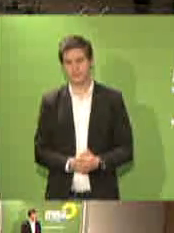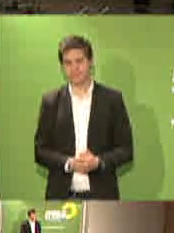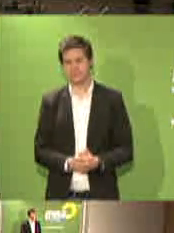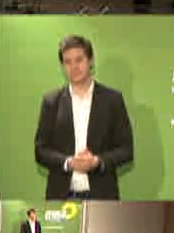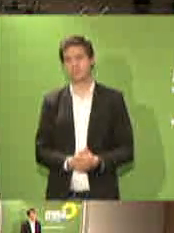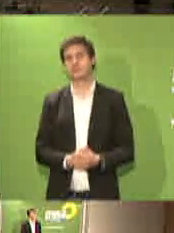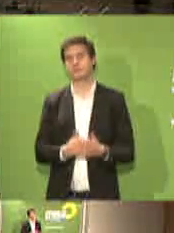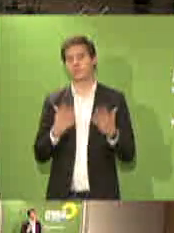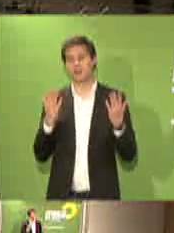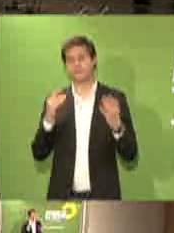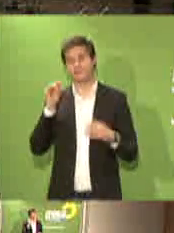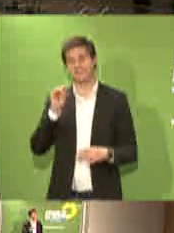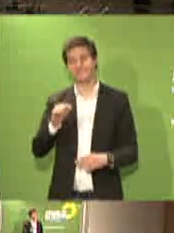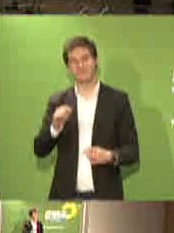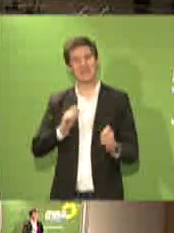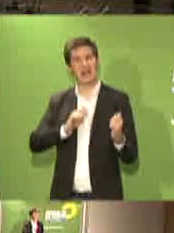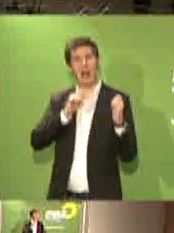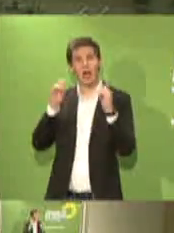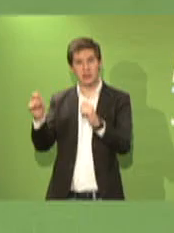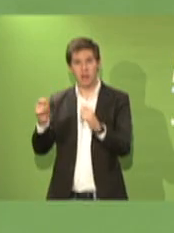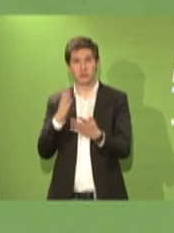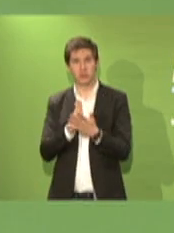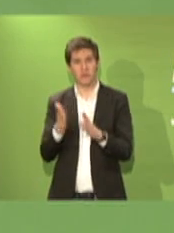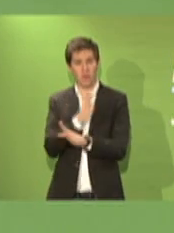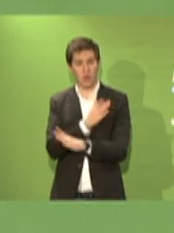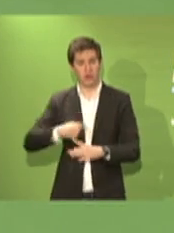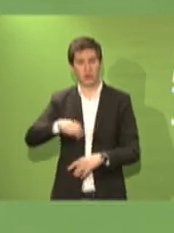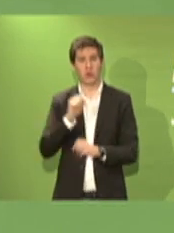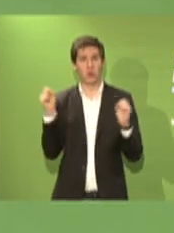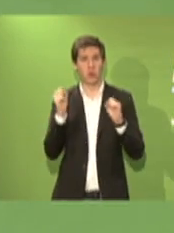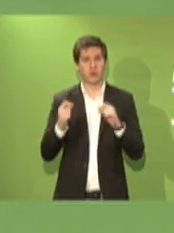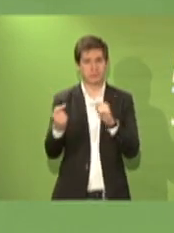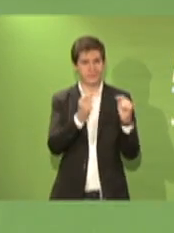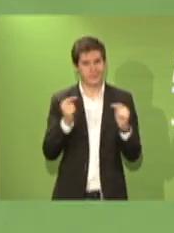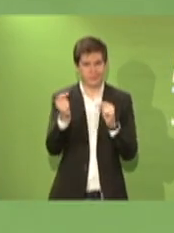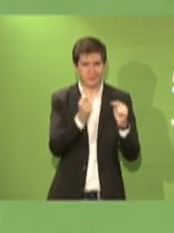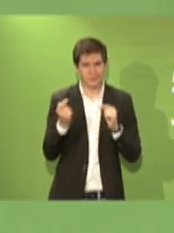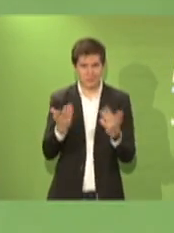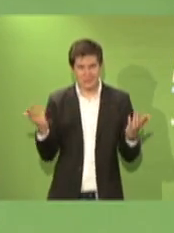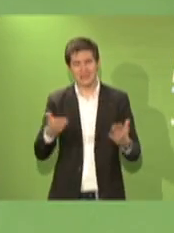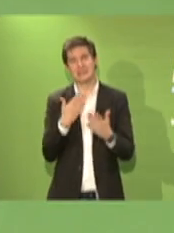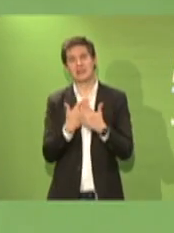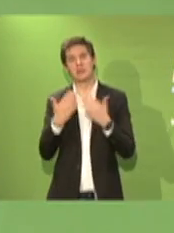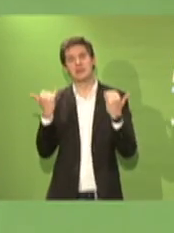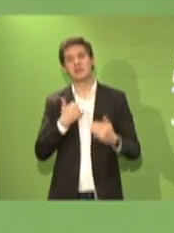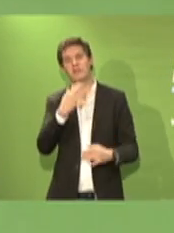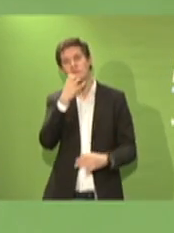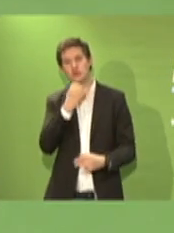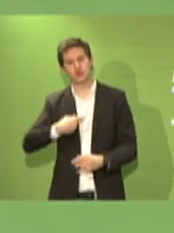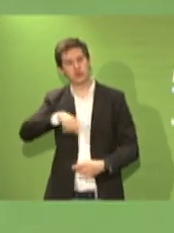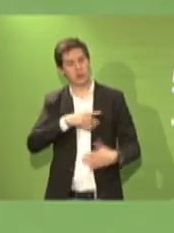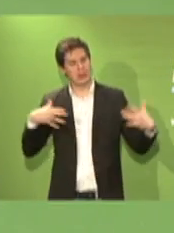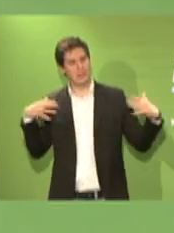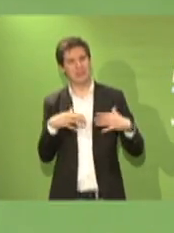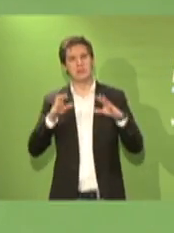Also bezüglich dieses Antrags gab es ja doch einige Diskussionen bereits im Vorfeld, und so möchte ich jetzt eine gemeinsame Erklärung vorlesen, der